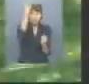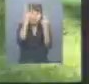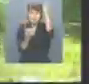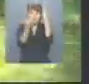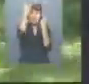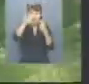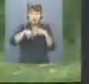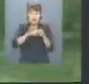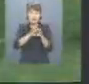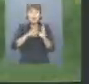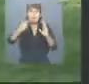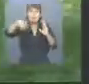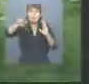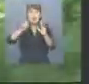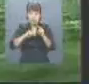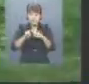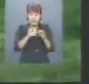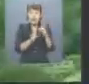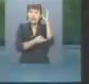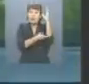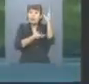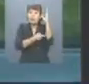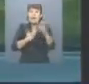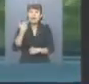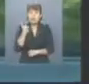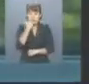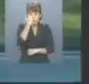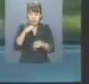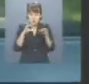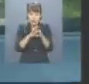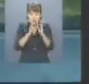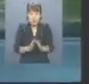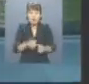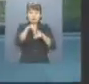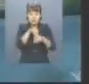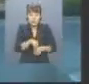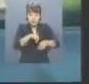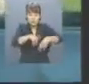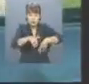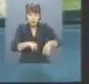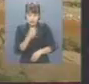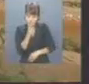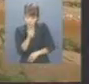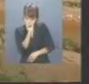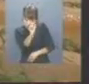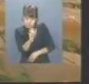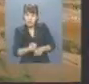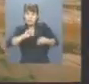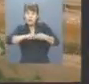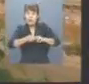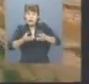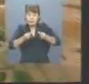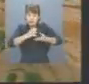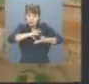มันและสวนยางพาราซึ่งเป็นหนึ่งในสาเหตุที่ชาวบ้านบางคนตั้งข้อสังเกตว่าทำให้เกิดปัญหาดินถล่มและน้ำป่า